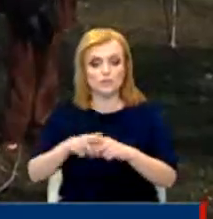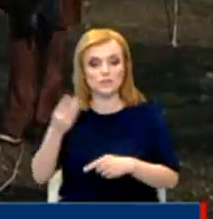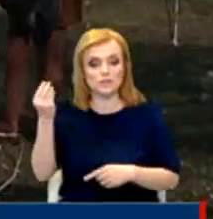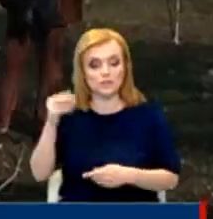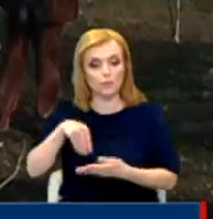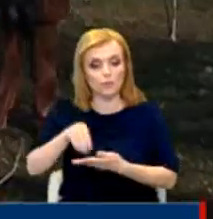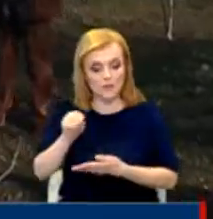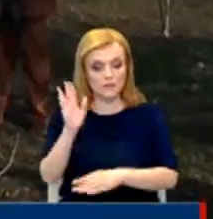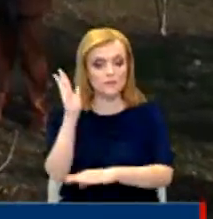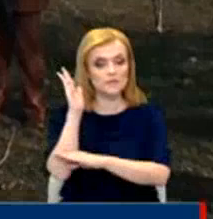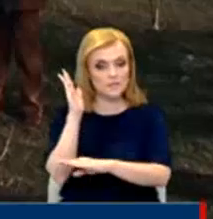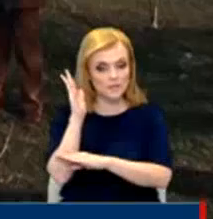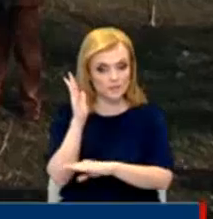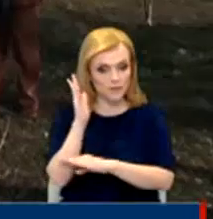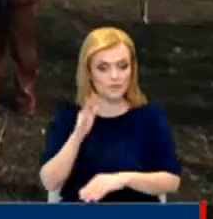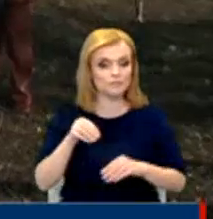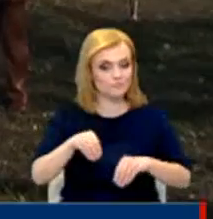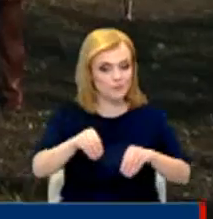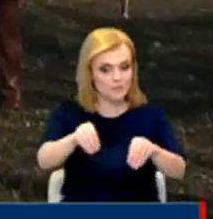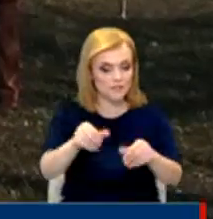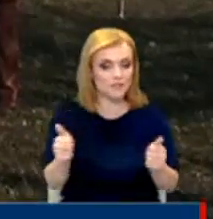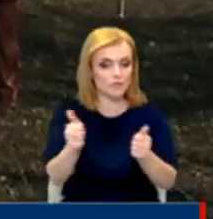de caritate, să contribuim la